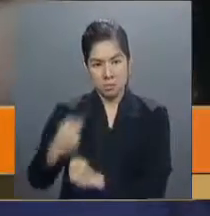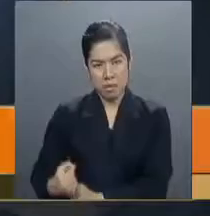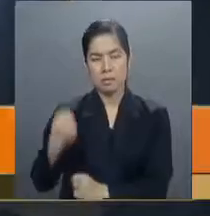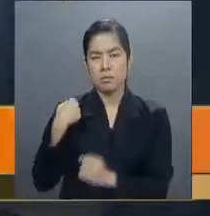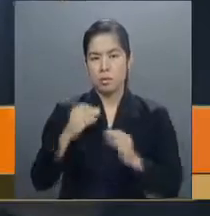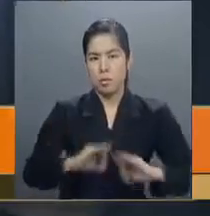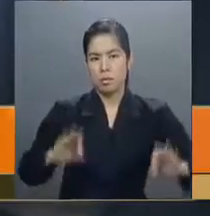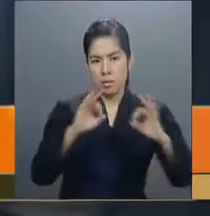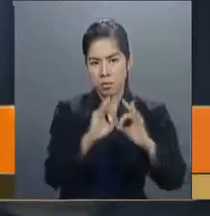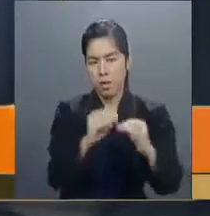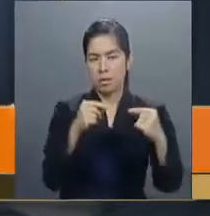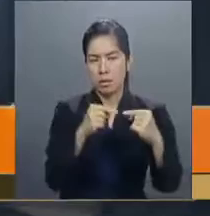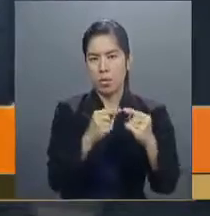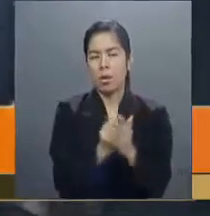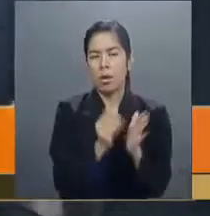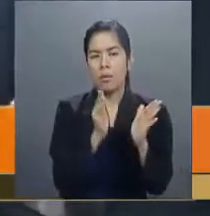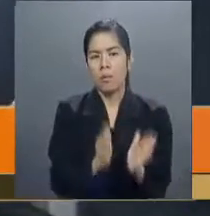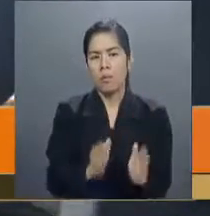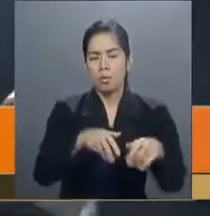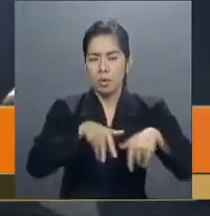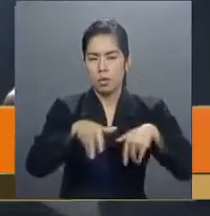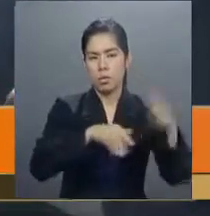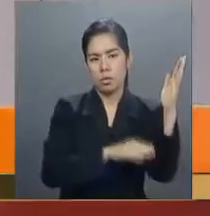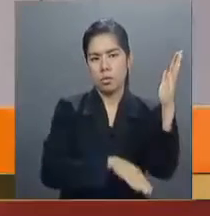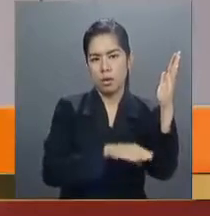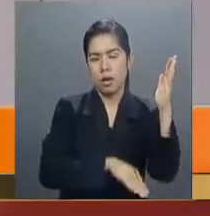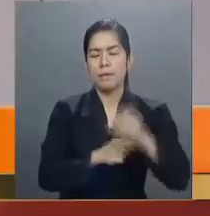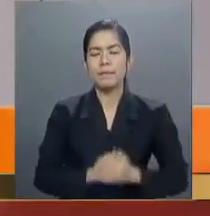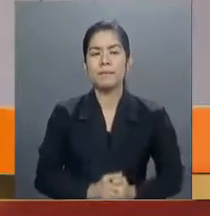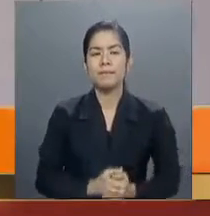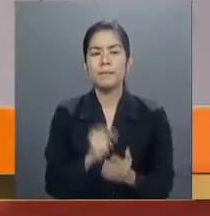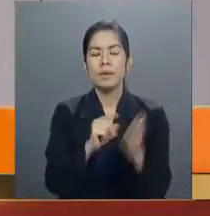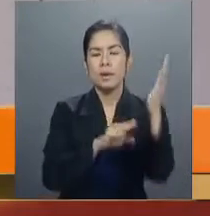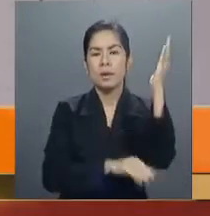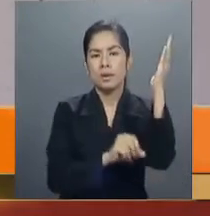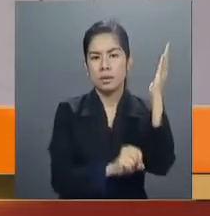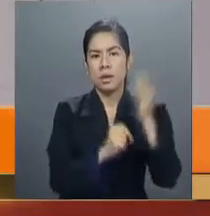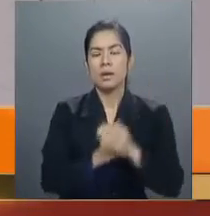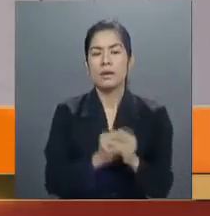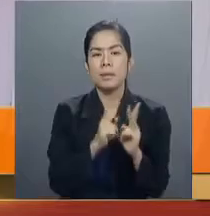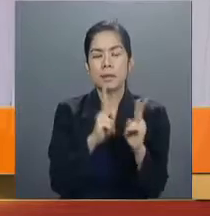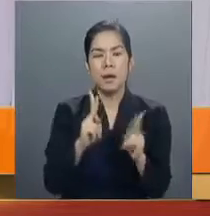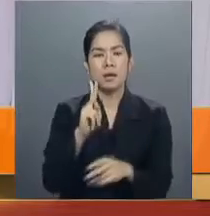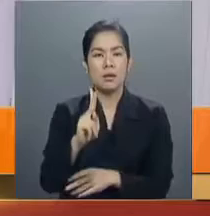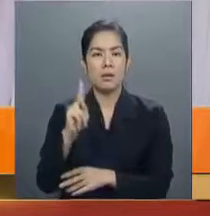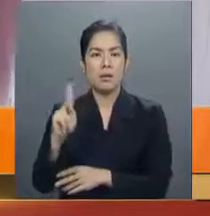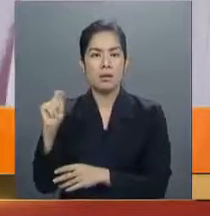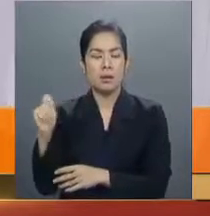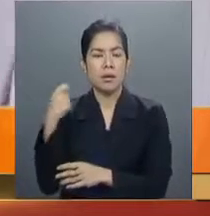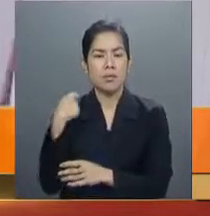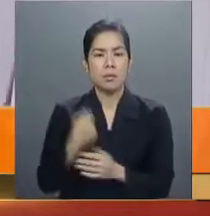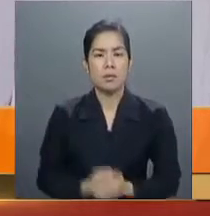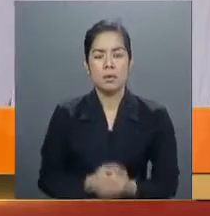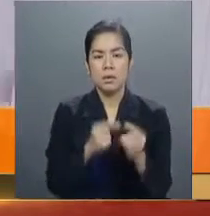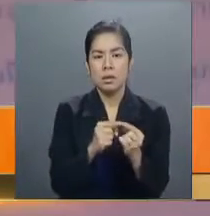ที่ส่วนที่จังหวัดสงขลาทางเจ้าหน้าที่กกต.จังหวัดเตรียมงานทั้งเอกสารและบุคลาก